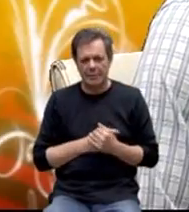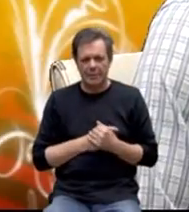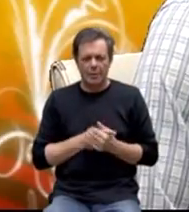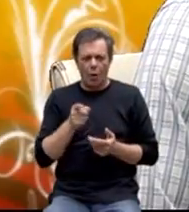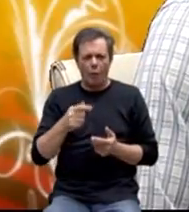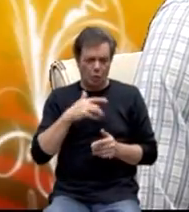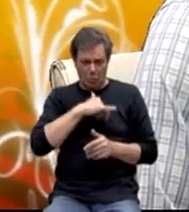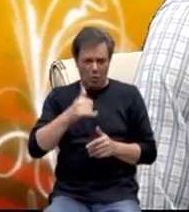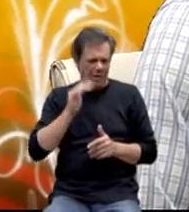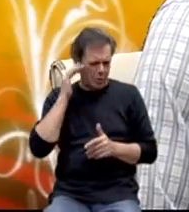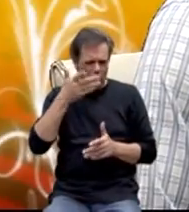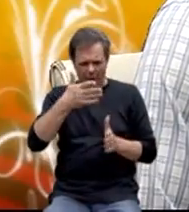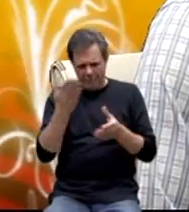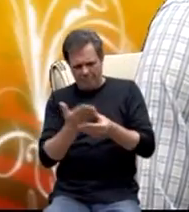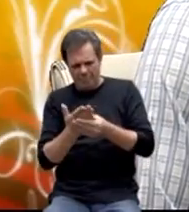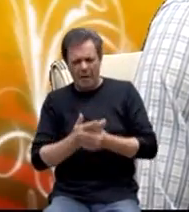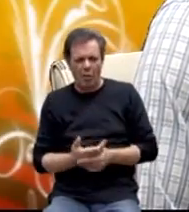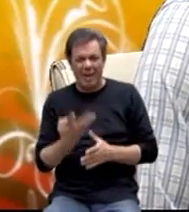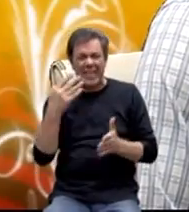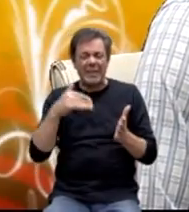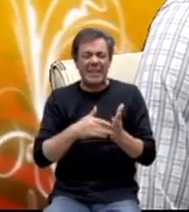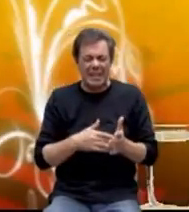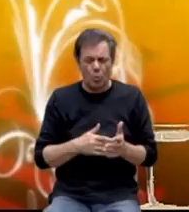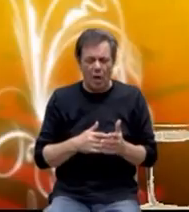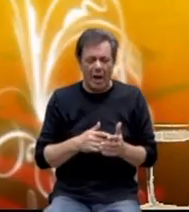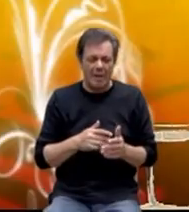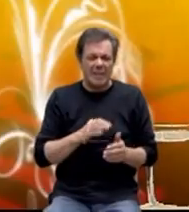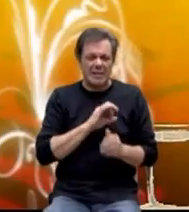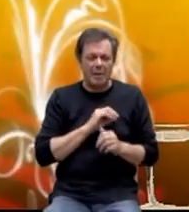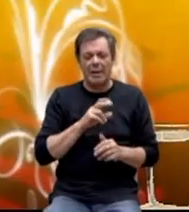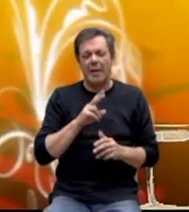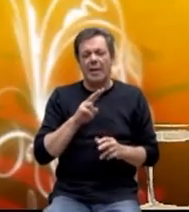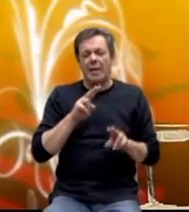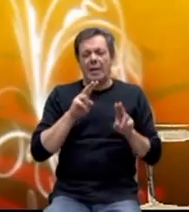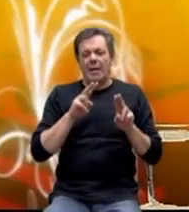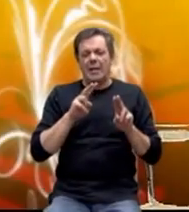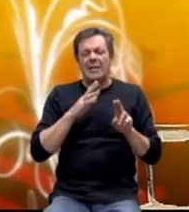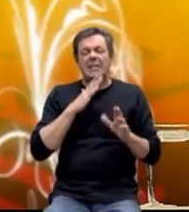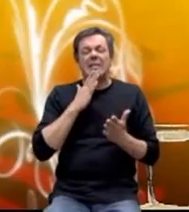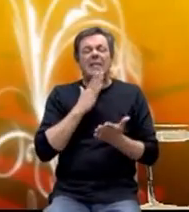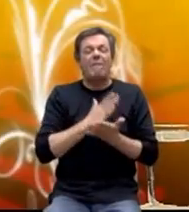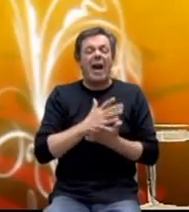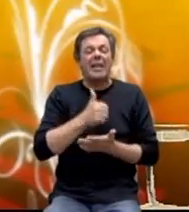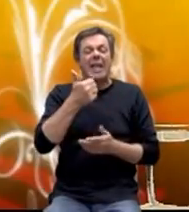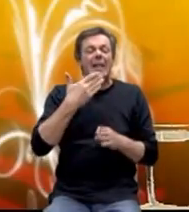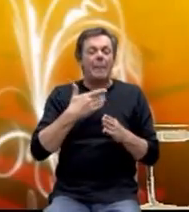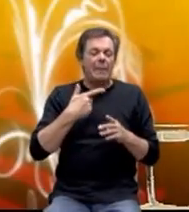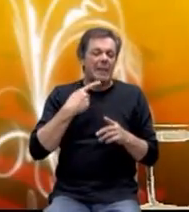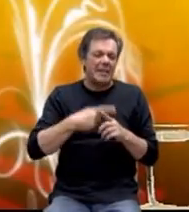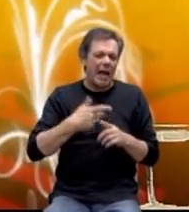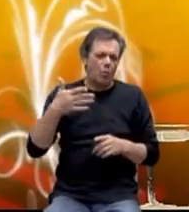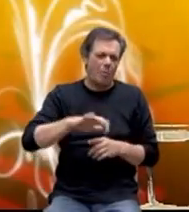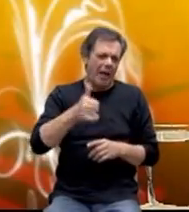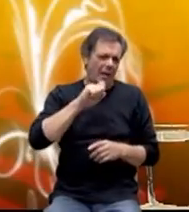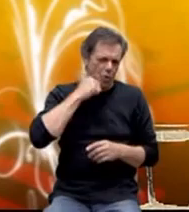slušali tamo, 9000 takvih smrti ima, zapravo kažu svaki sat jedan osoba, to je